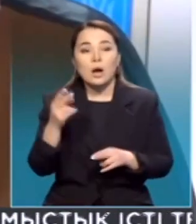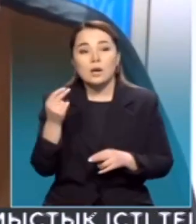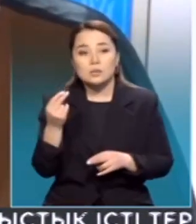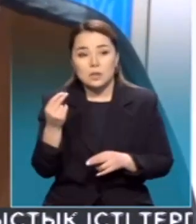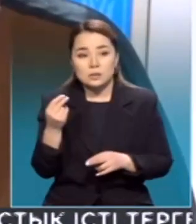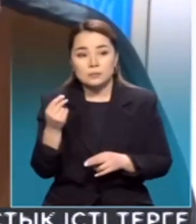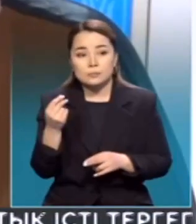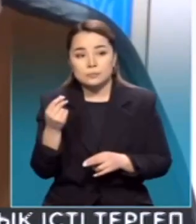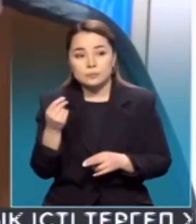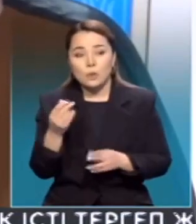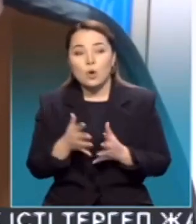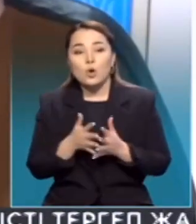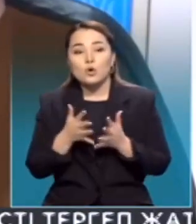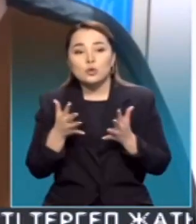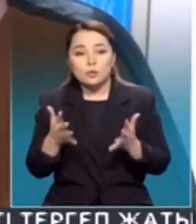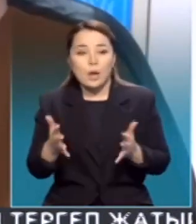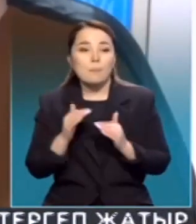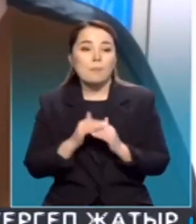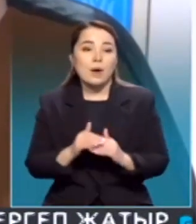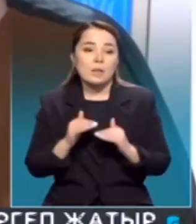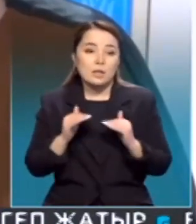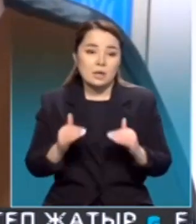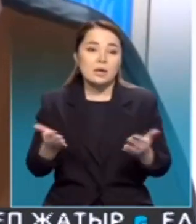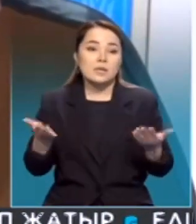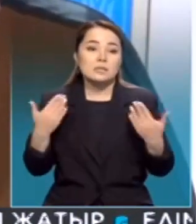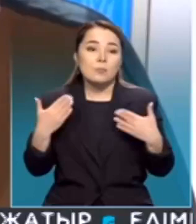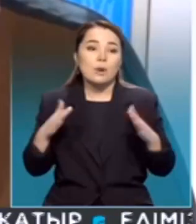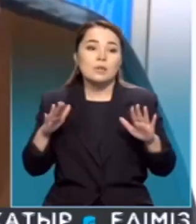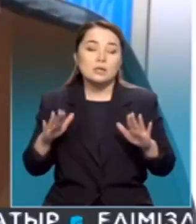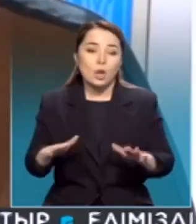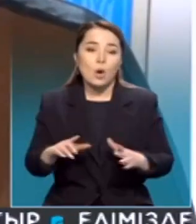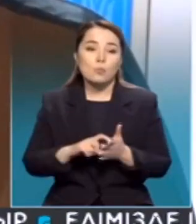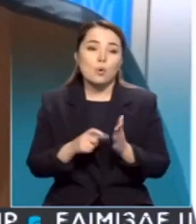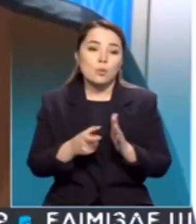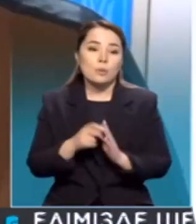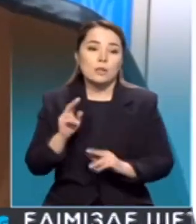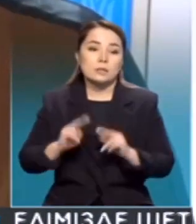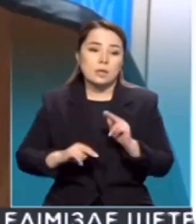ақшаға үлкен балалардың демалатын бөлмесін жасап алып жатыр.